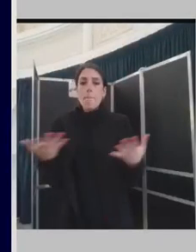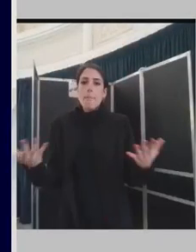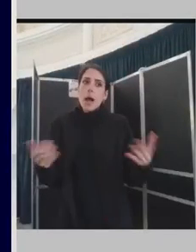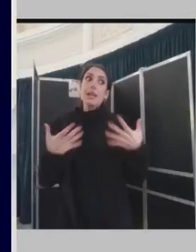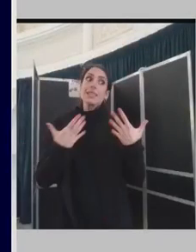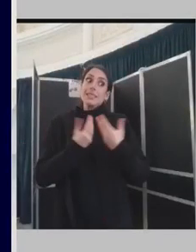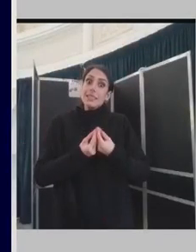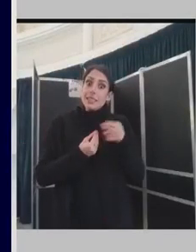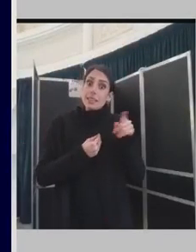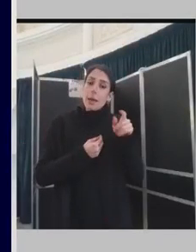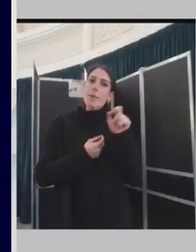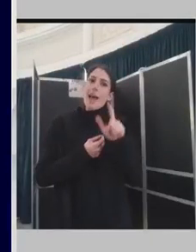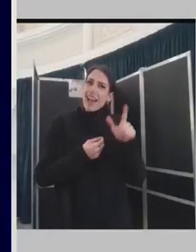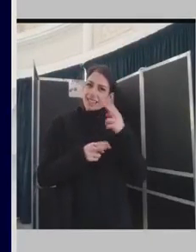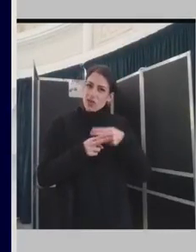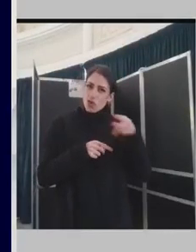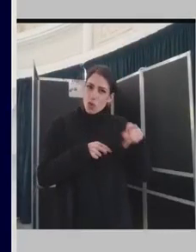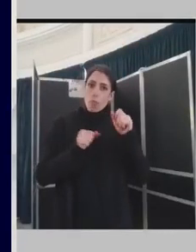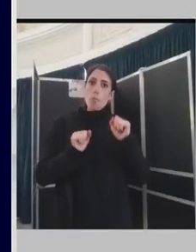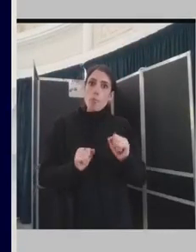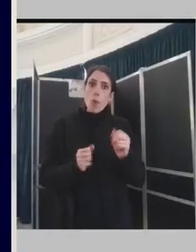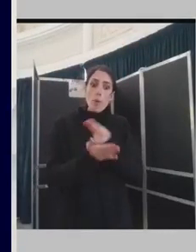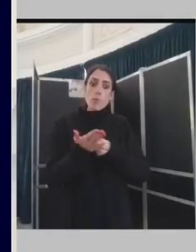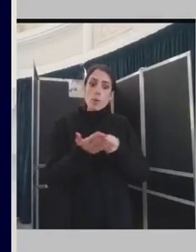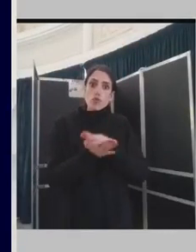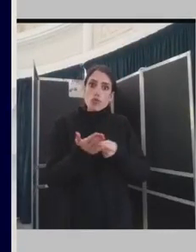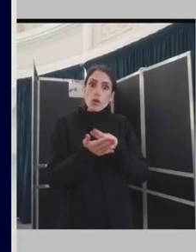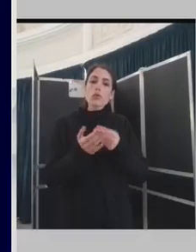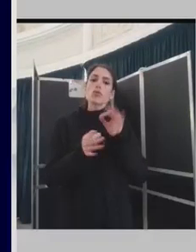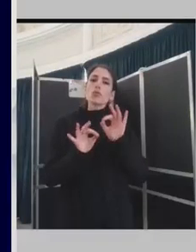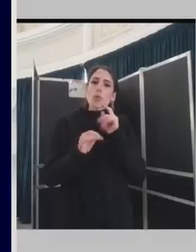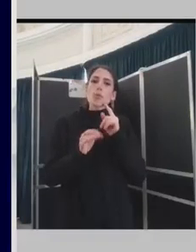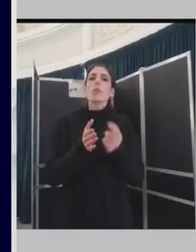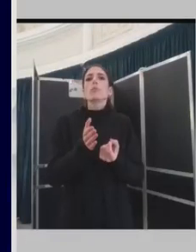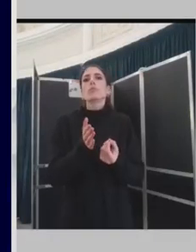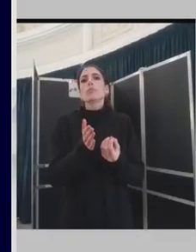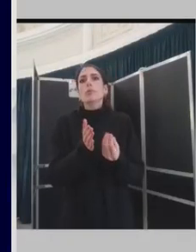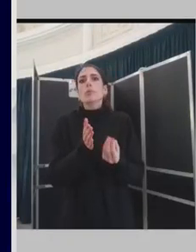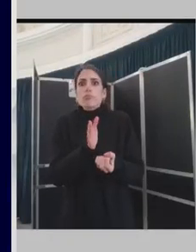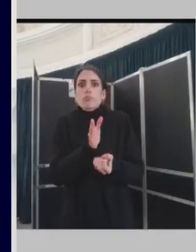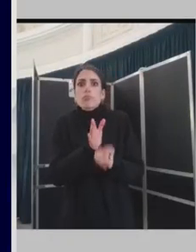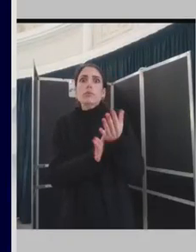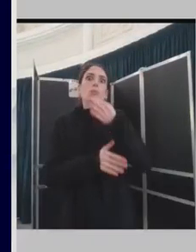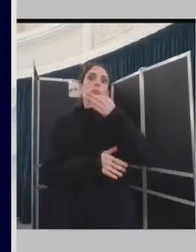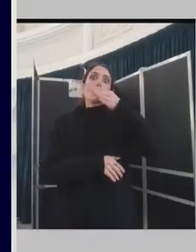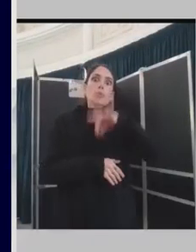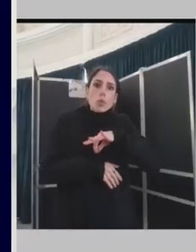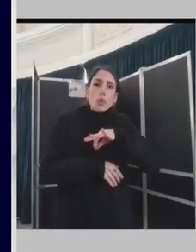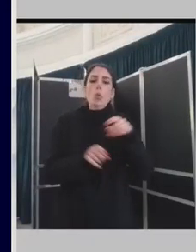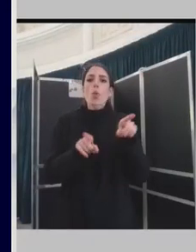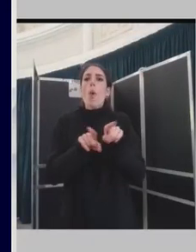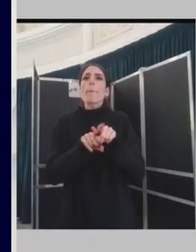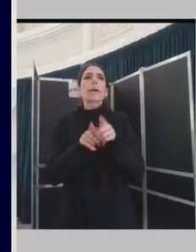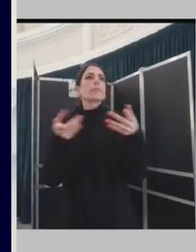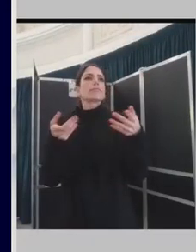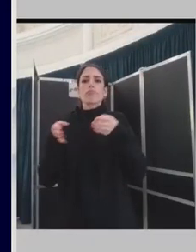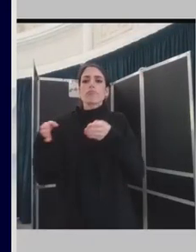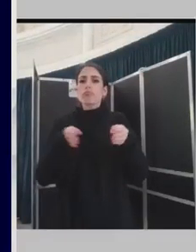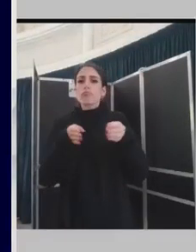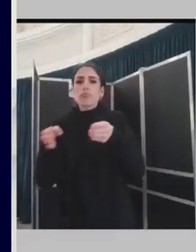i cittadini, chi passa in quel quartiere ha un segnale, un simbolo che dica in questo posto